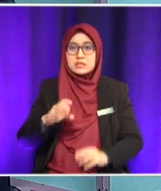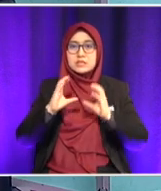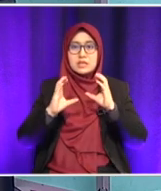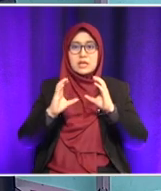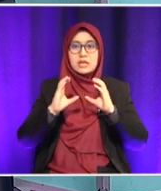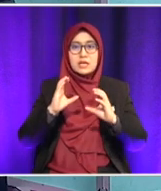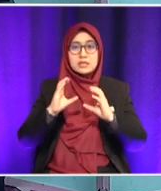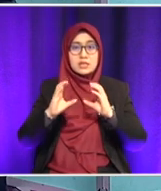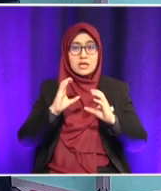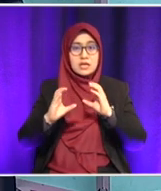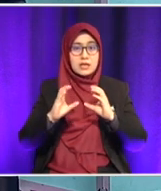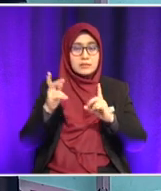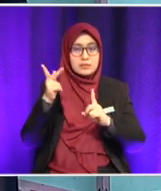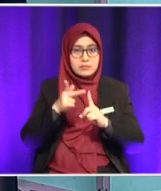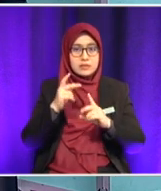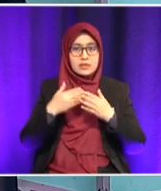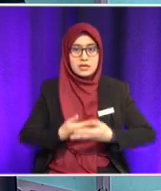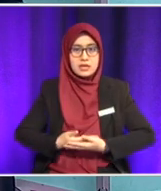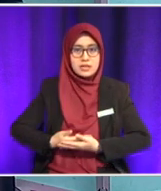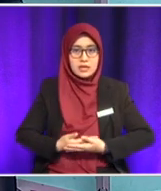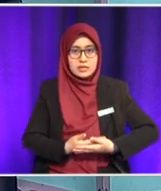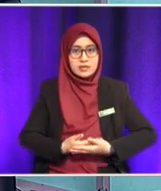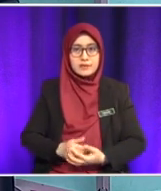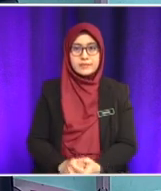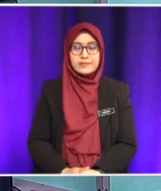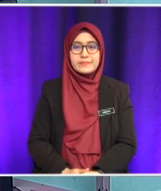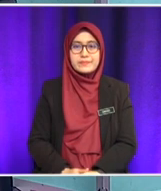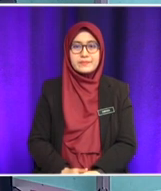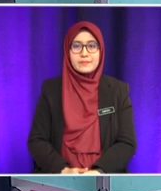oke baiklah tadi